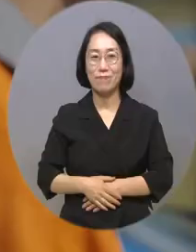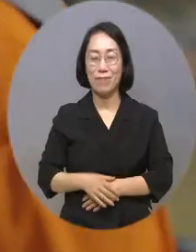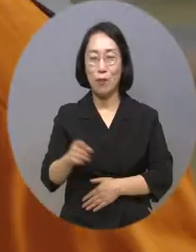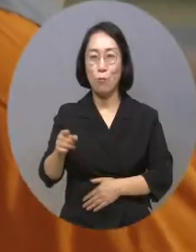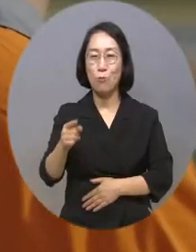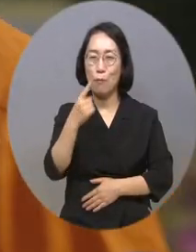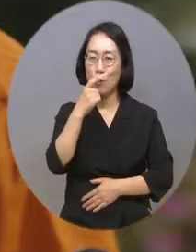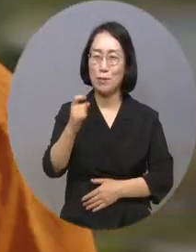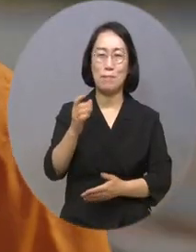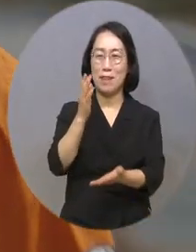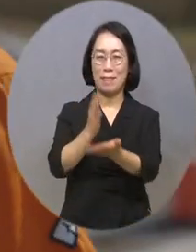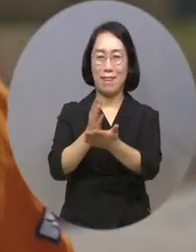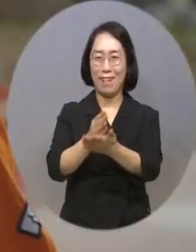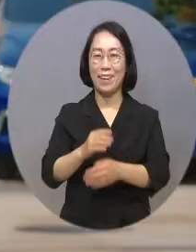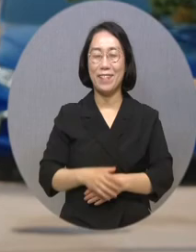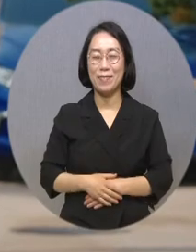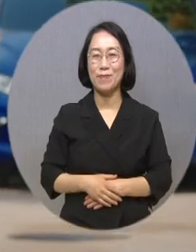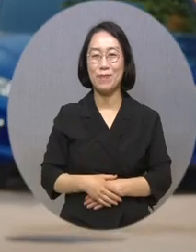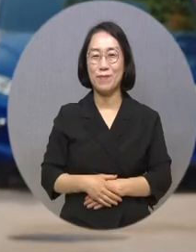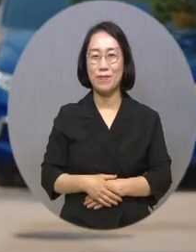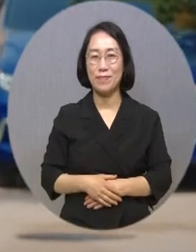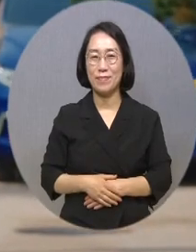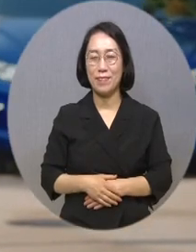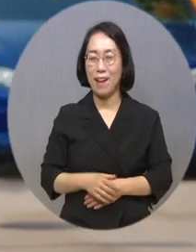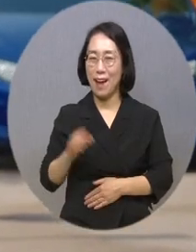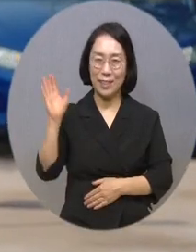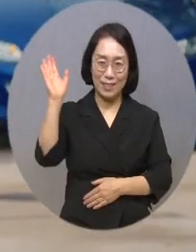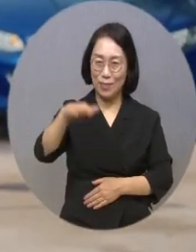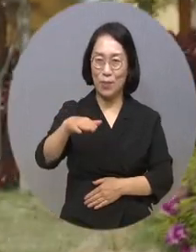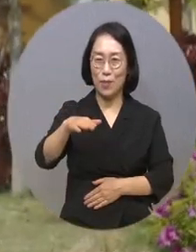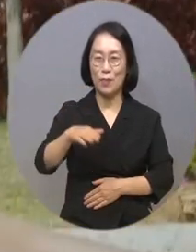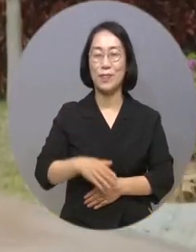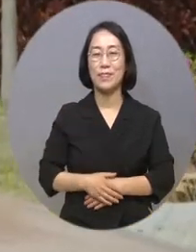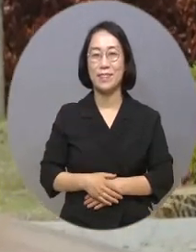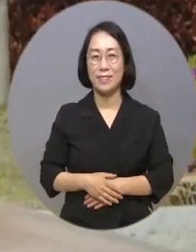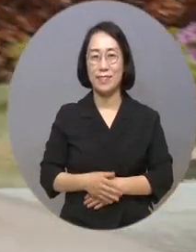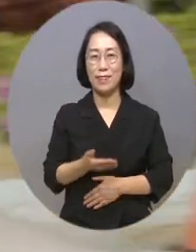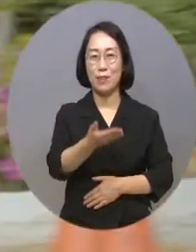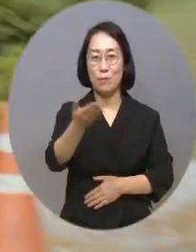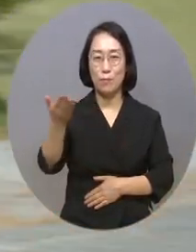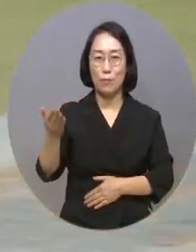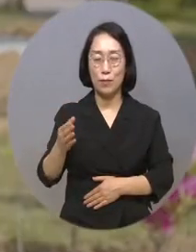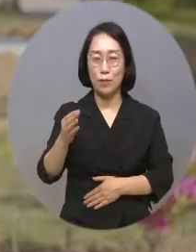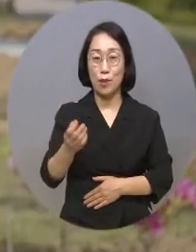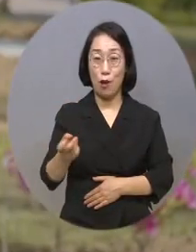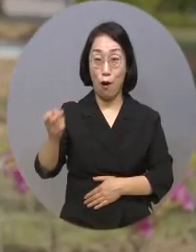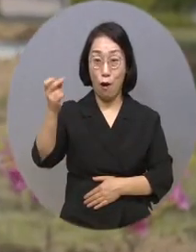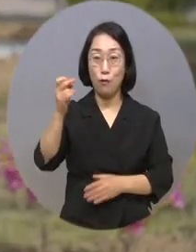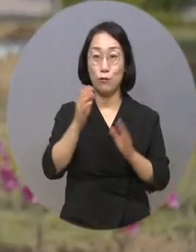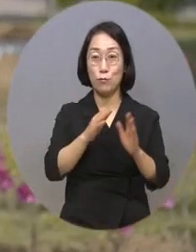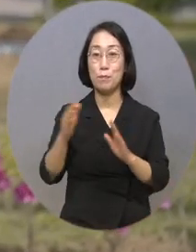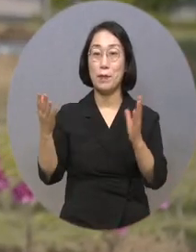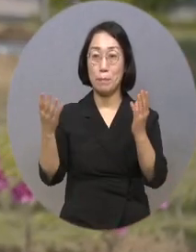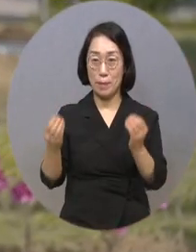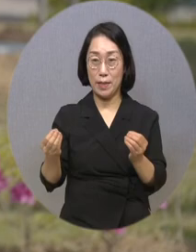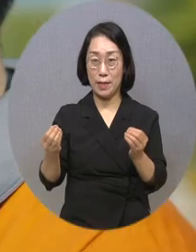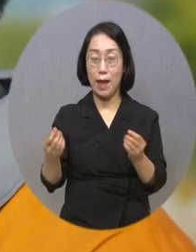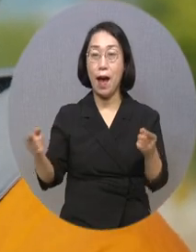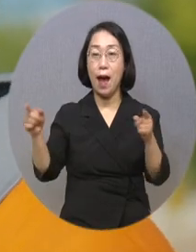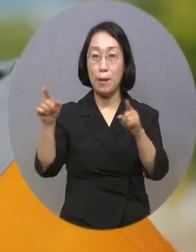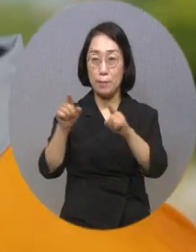안 돼. 일단 가시죠. 알았어. Let's go. 자 여러분들 우진이 형이 드디어 준비 끝났습니다. 저희